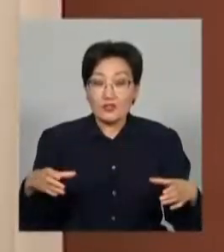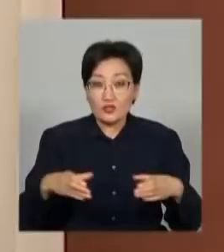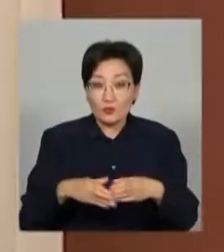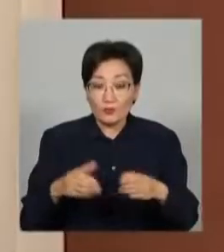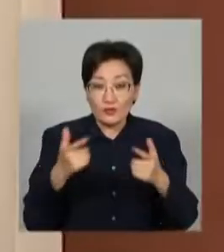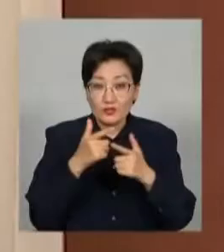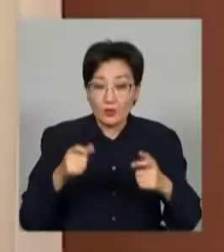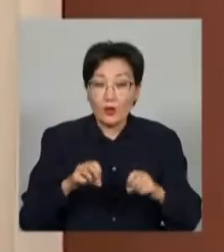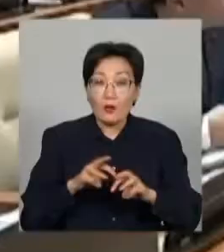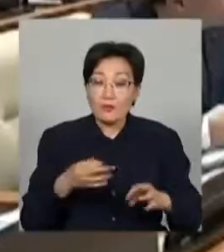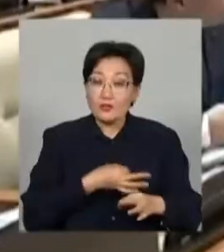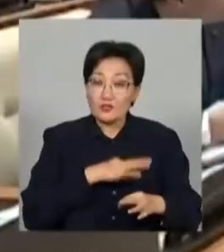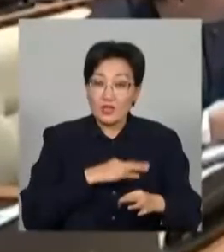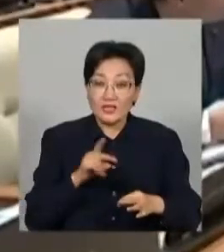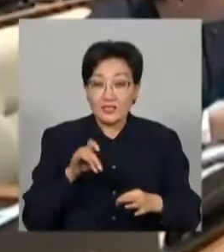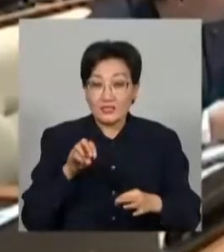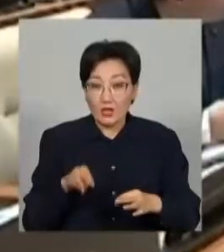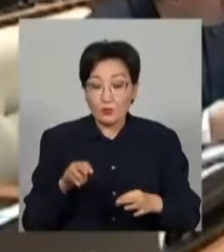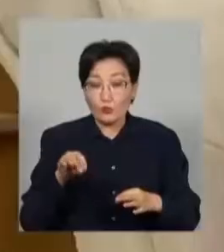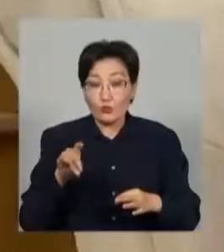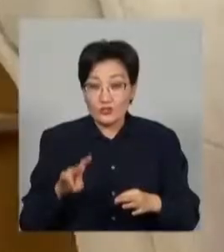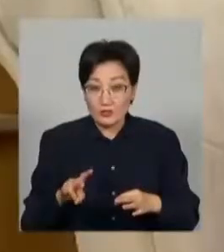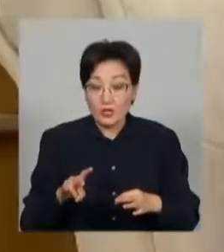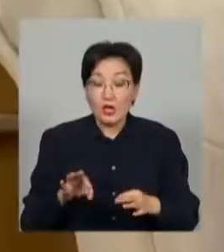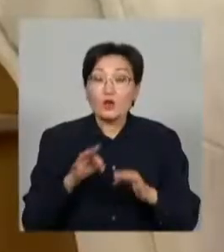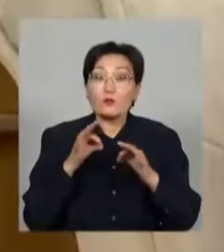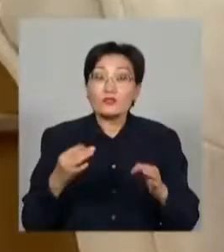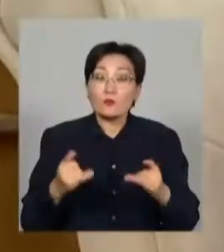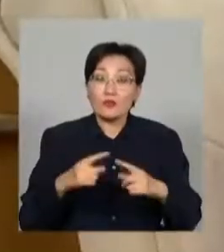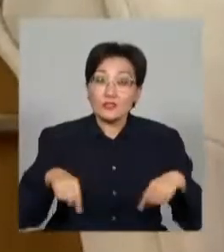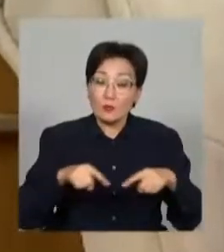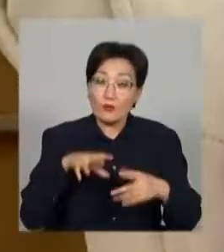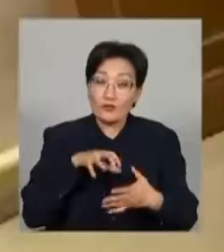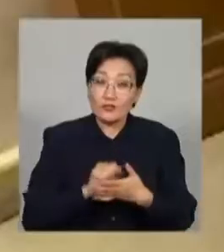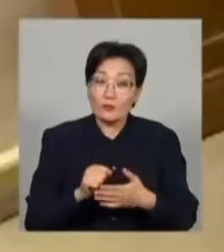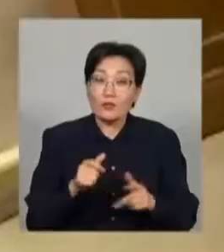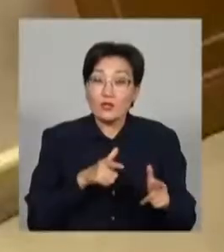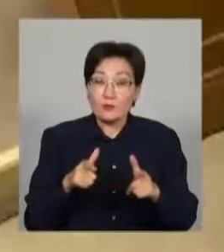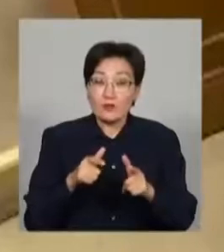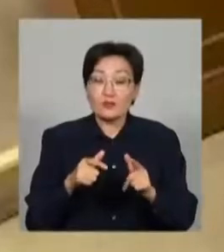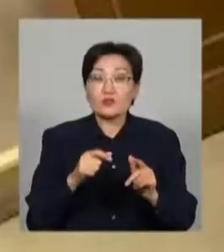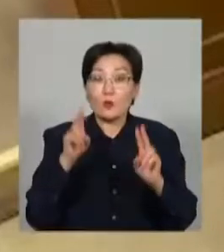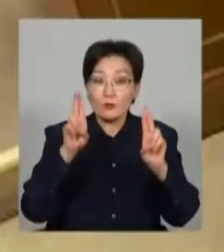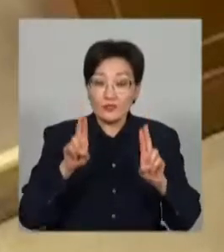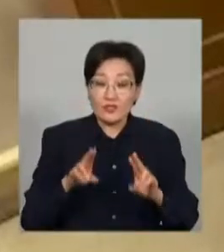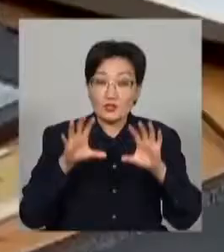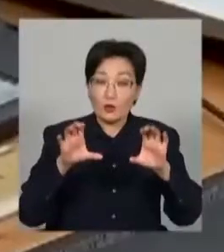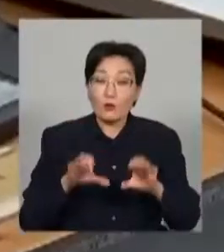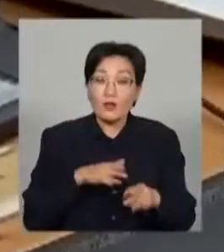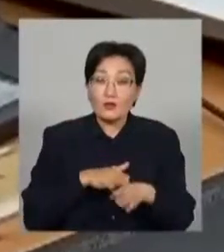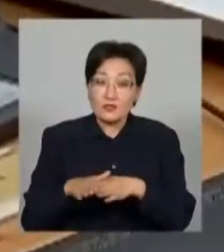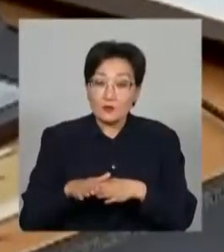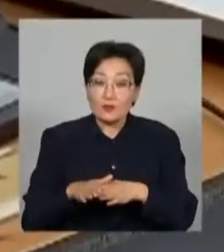озвучил министр юстиции Канат Мусин. Он подчеркнул, что сейчас ведомство занимается разработкой концепции закона об